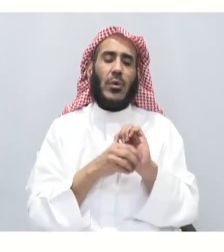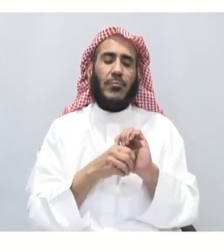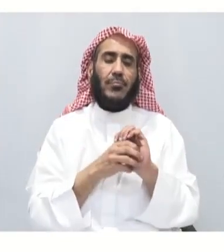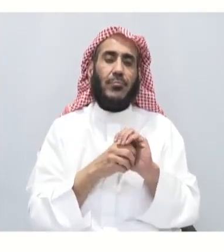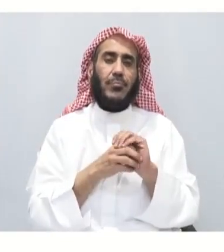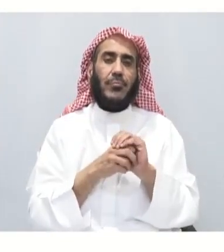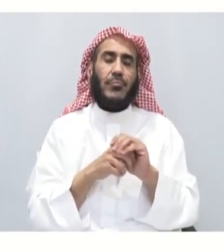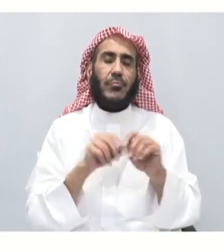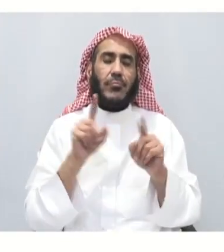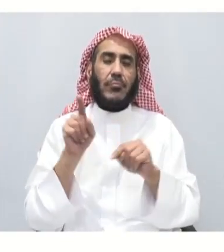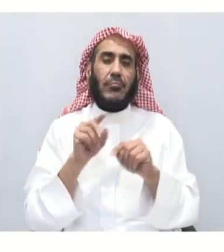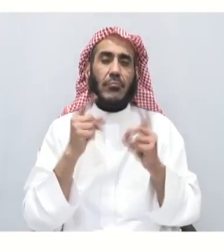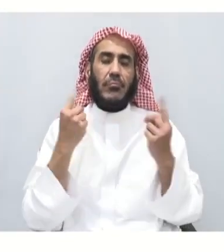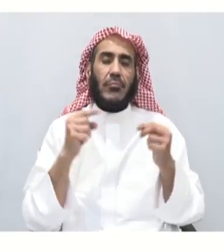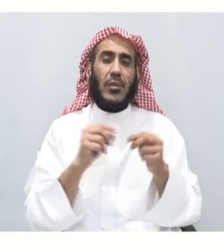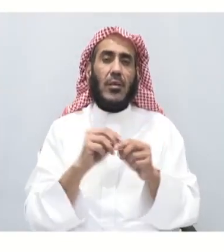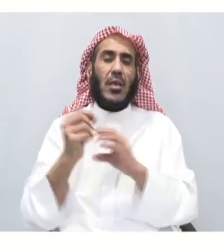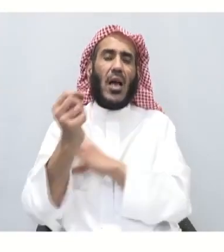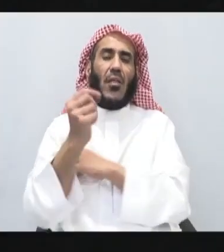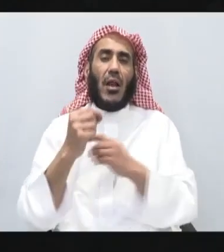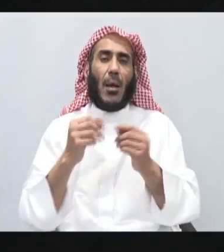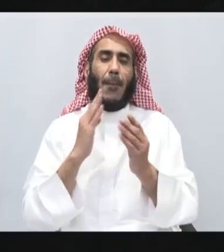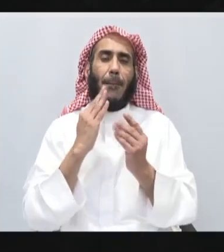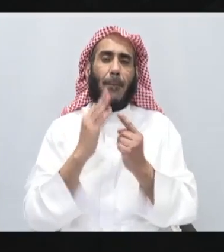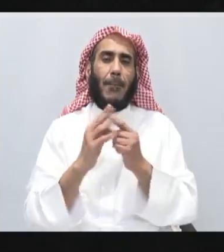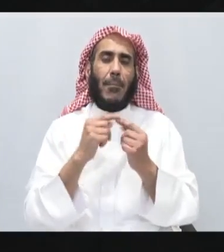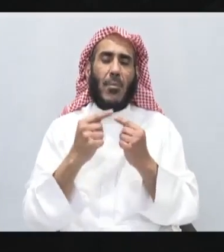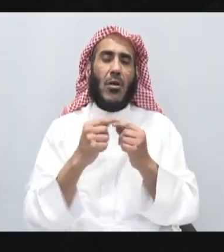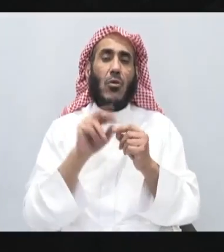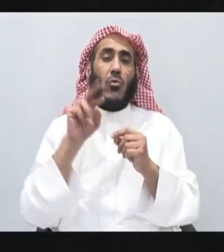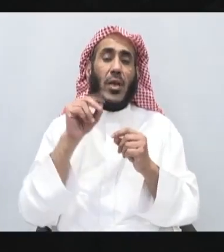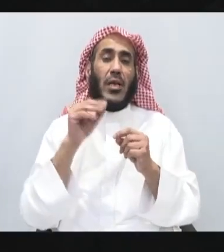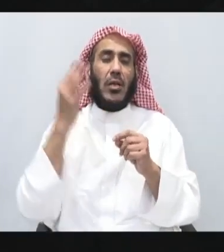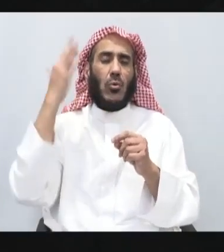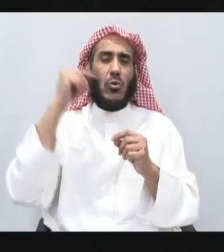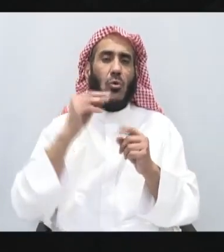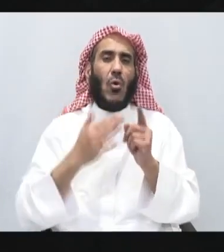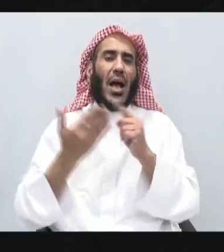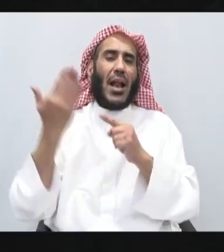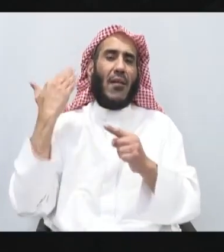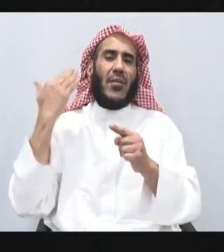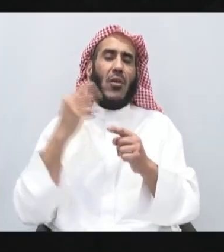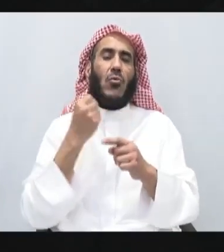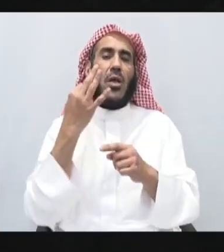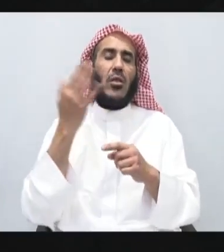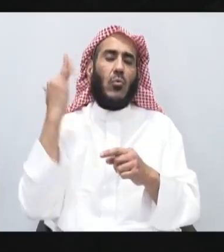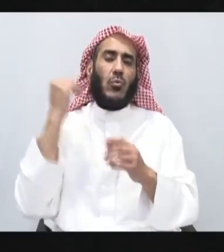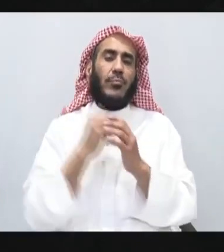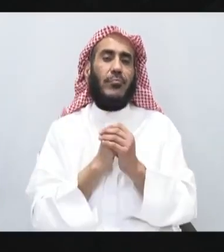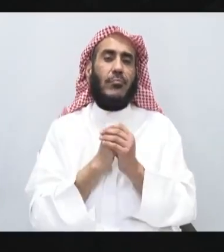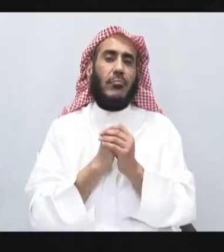ازواج ذكرنا لدينا عضله اماميه ثنائيه الرؤوس وخلفيه ثلاثيه